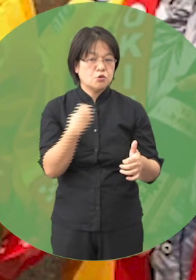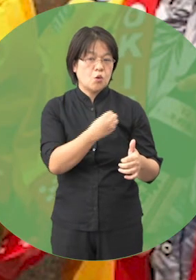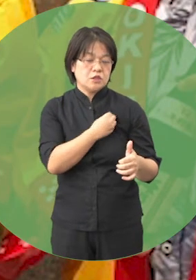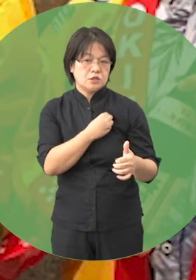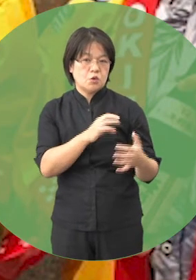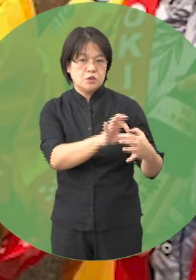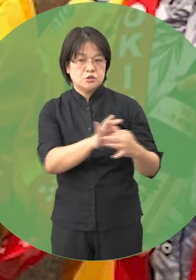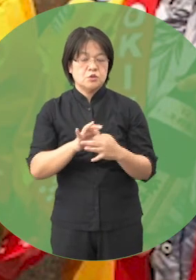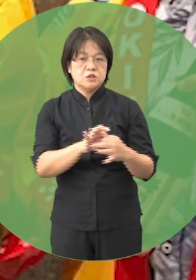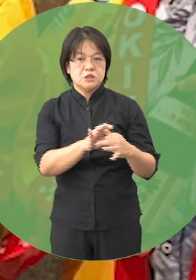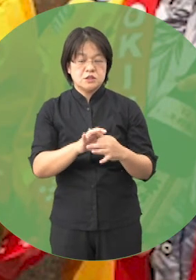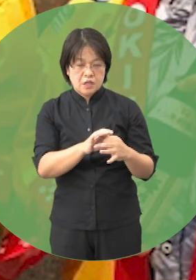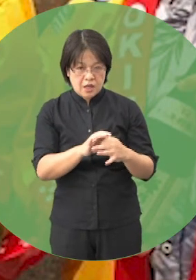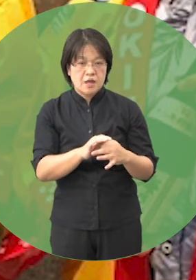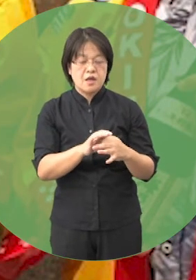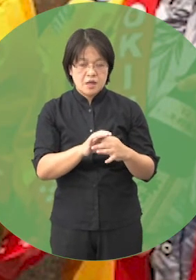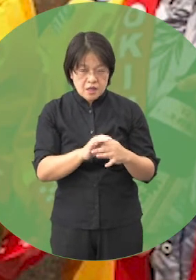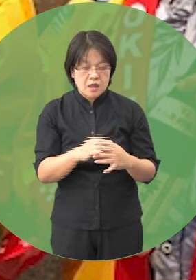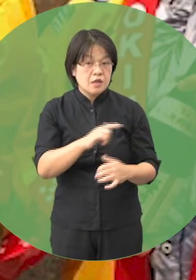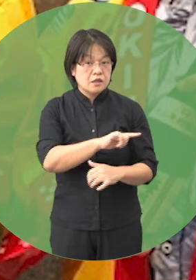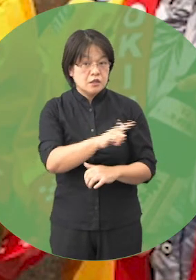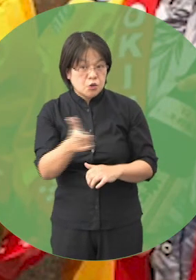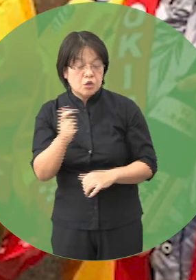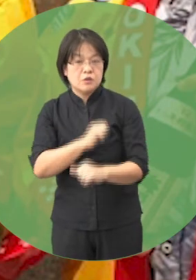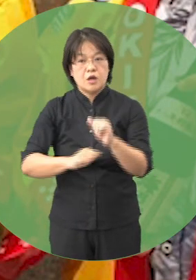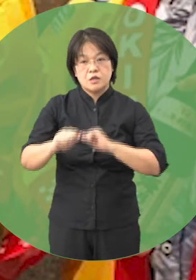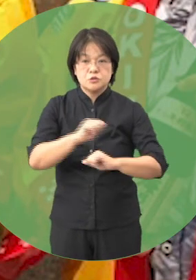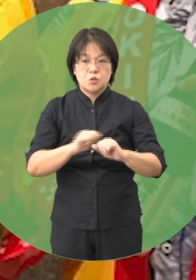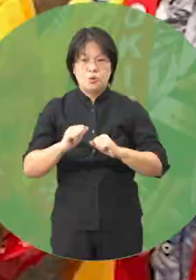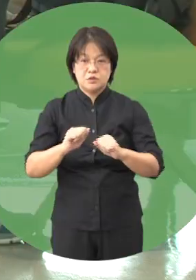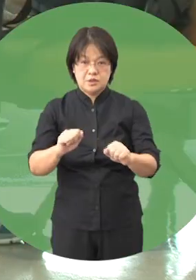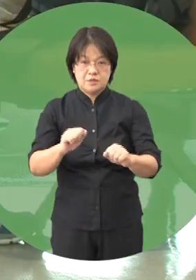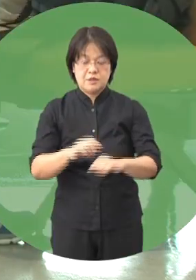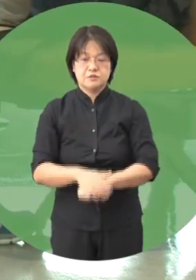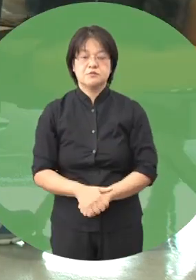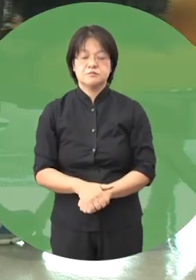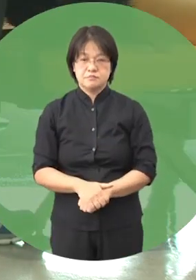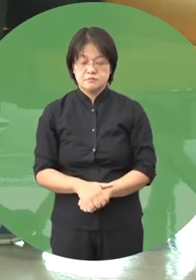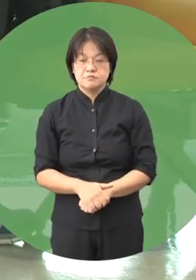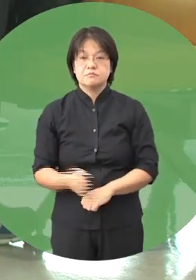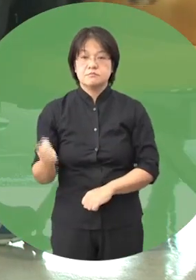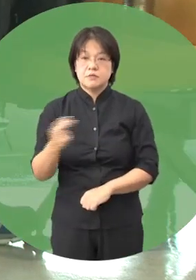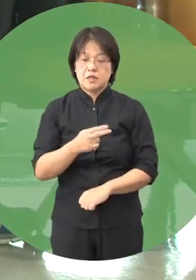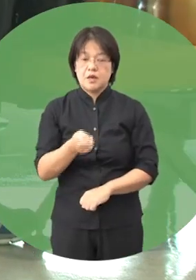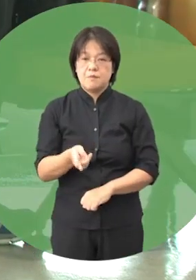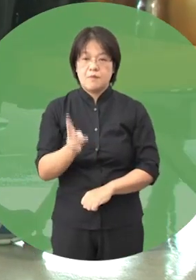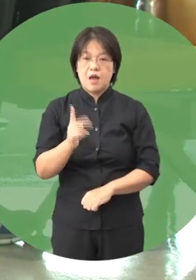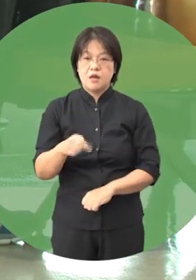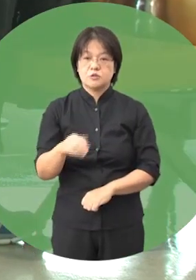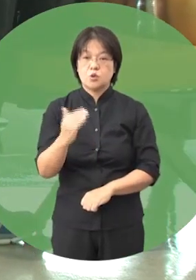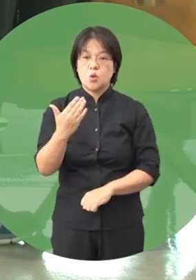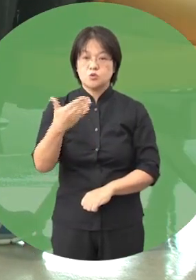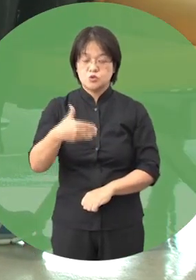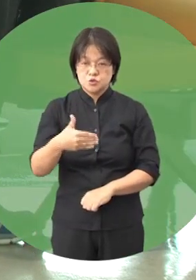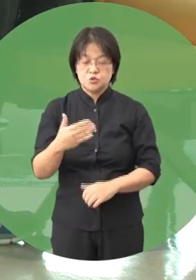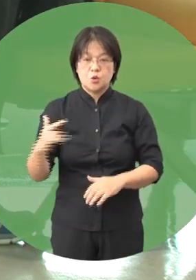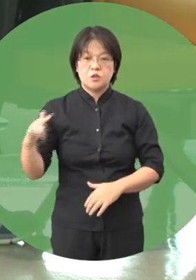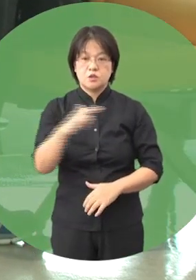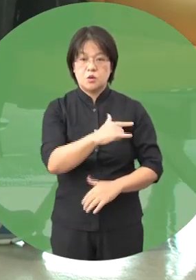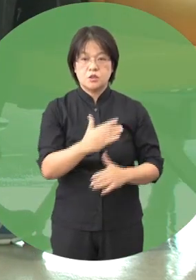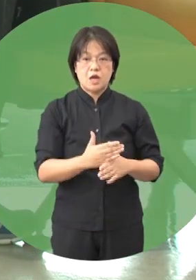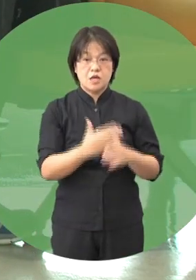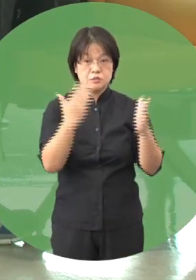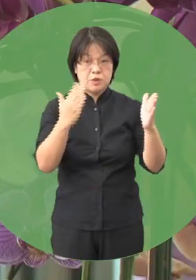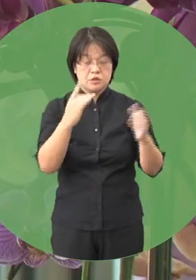誘客や検査品の販路拡大に取り組んでおりますバンコクと沖縄をつなぐ直行便が就航して1年